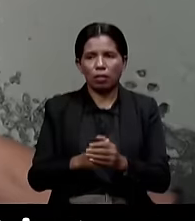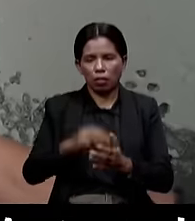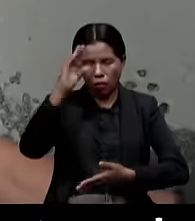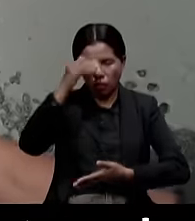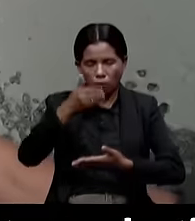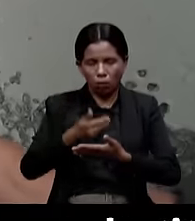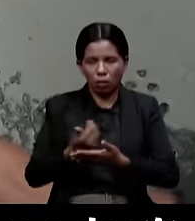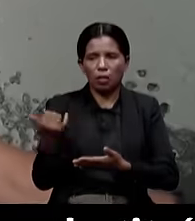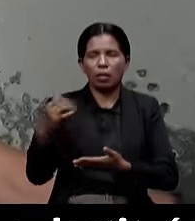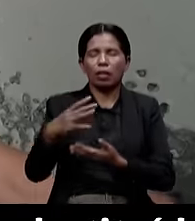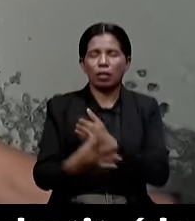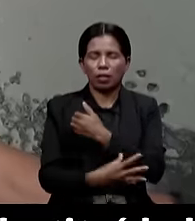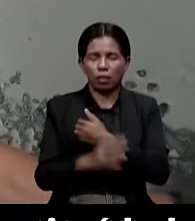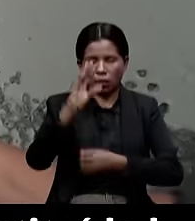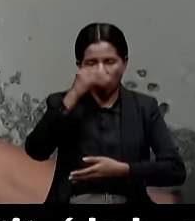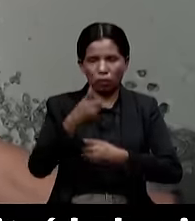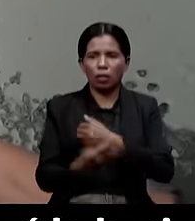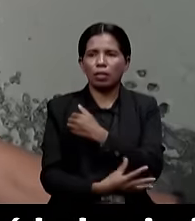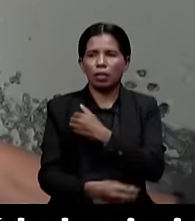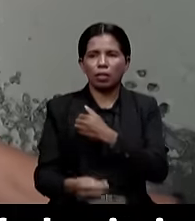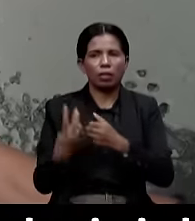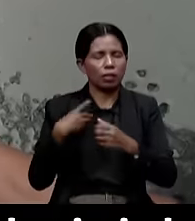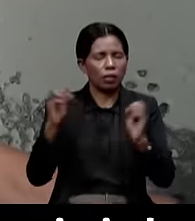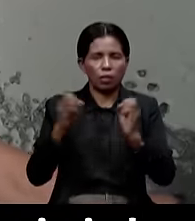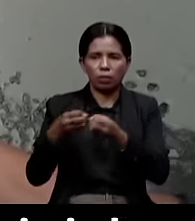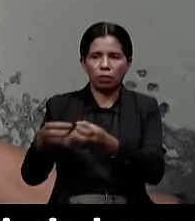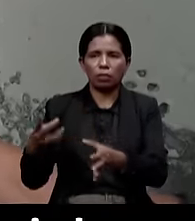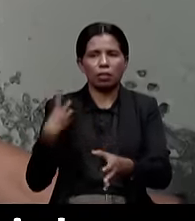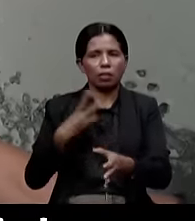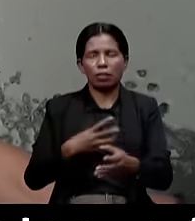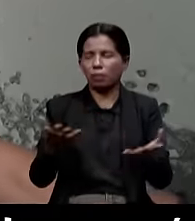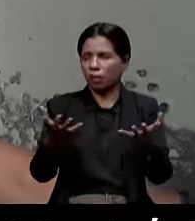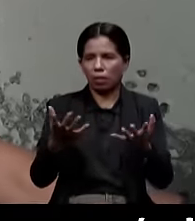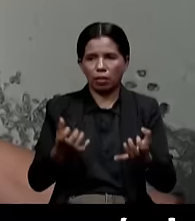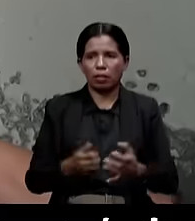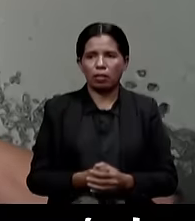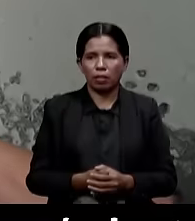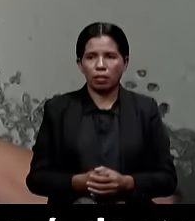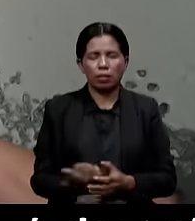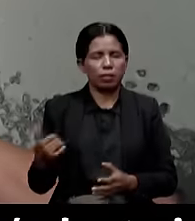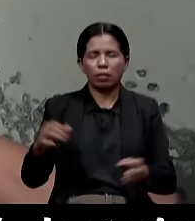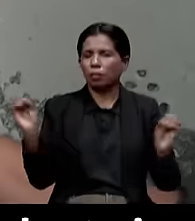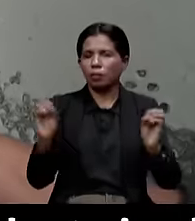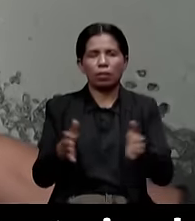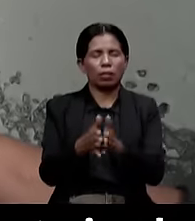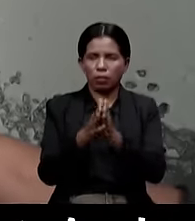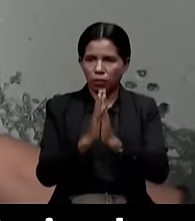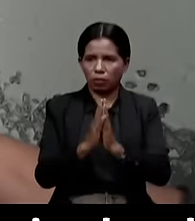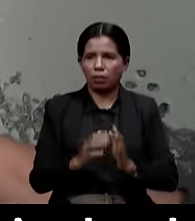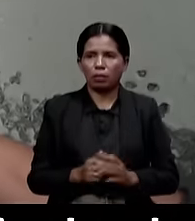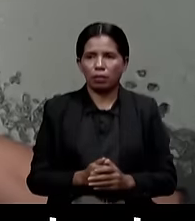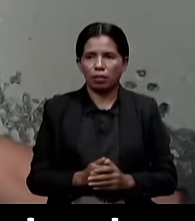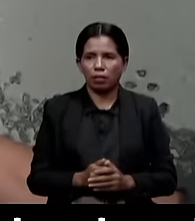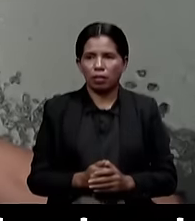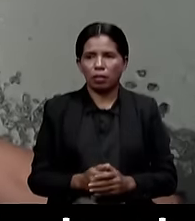ne itela espera kata itena tu husik tani wan sira ita mos la karak i sira mos la husu sira mos la karak tu